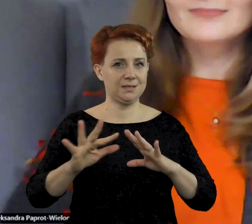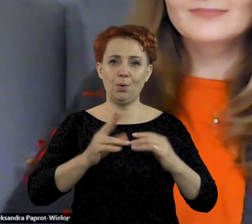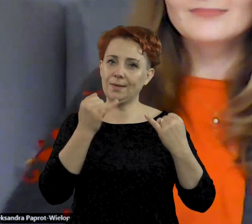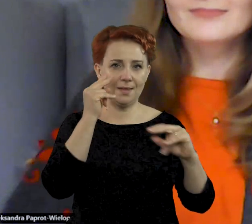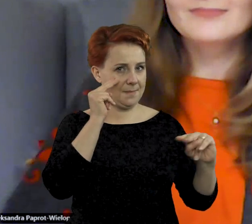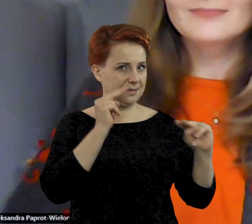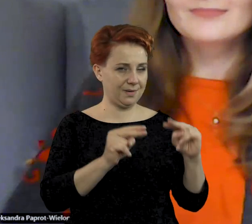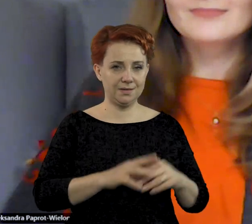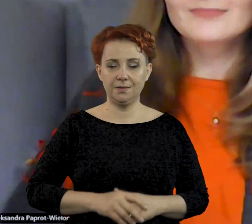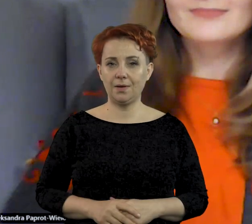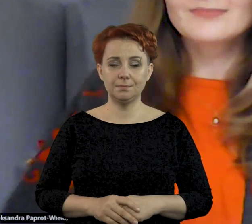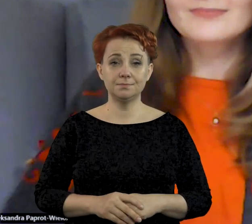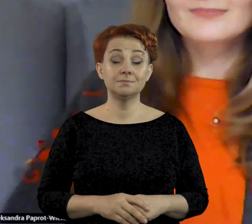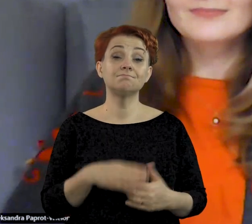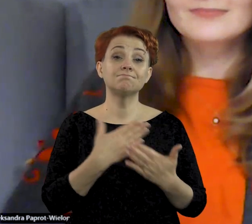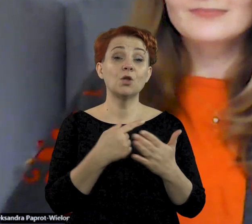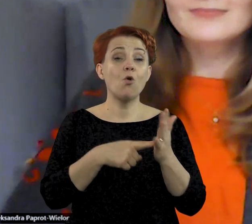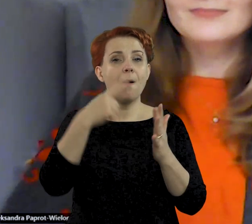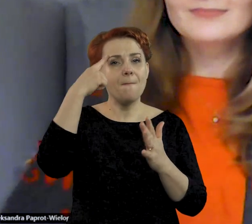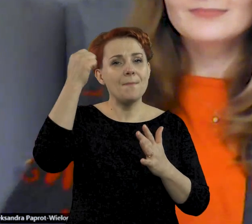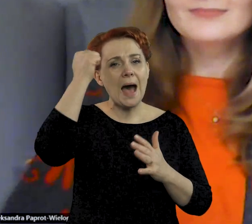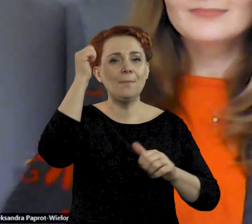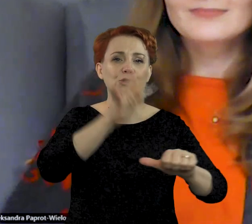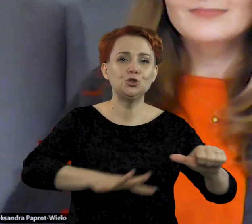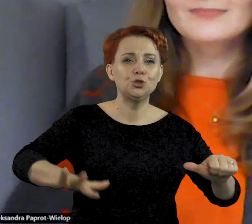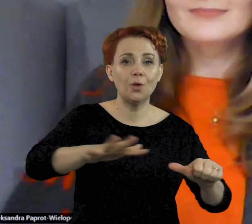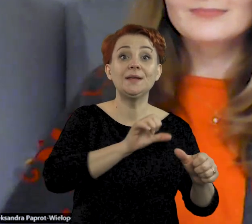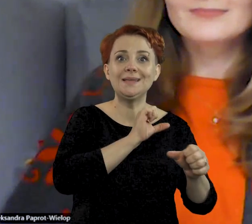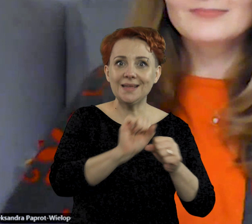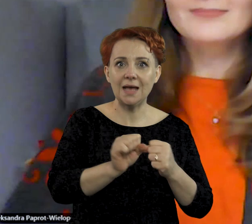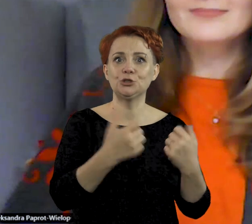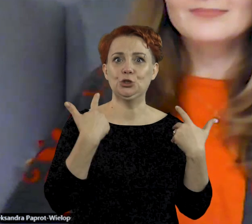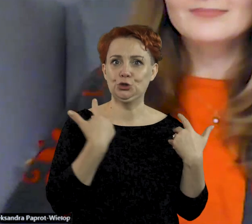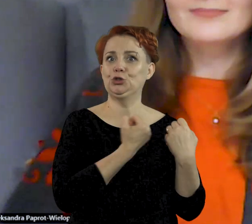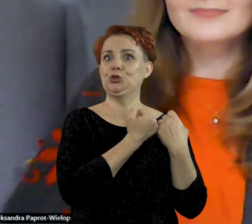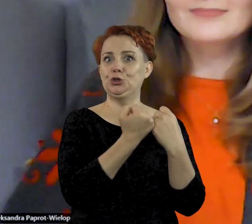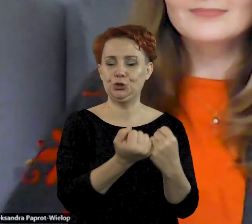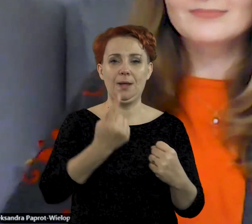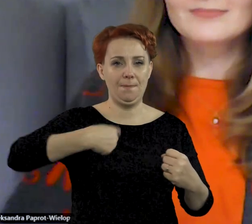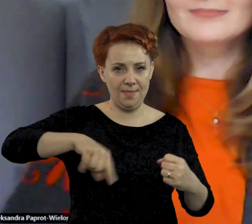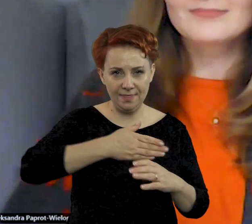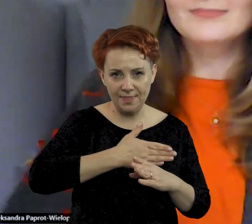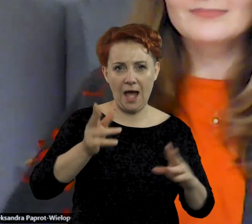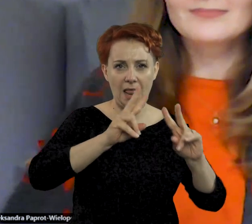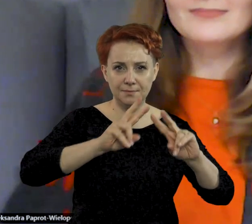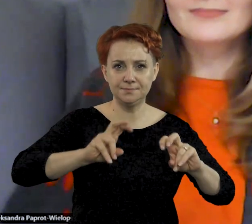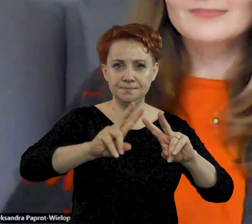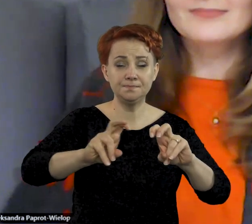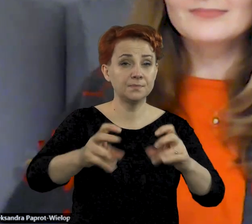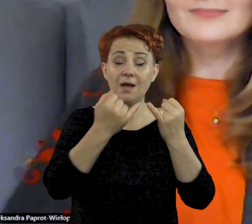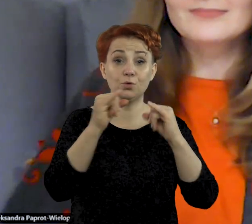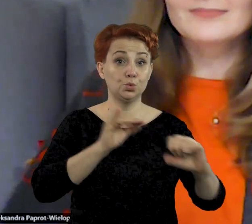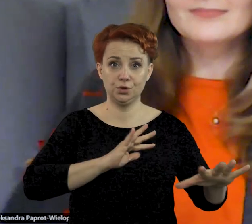Więc ta pamięć środowiska, ona trwa, pracujemy w tym obszarze, ma to bardzo różne